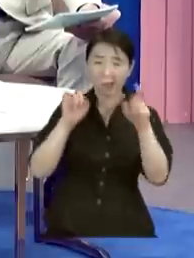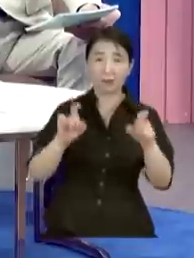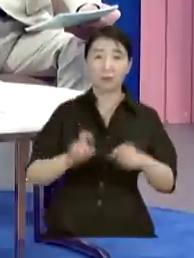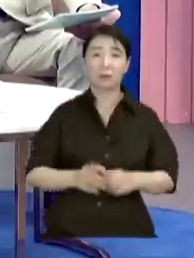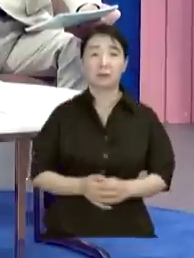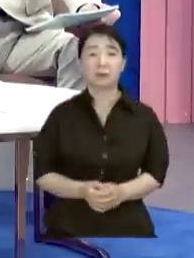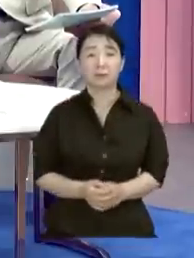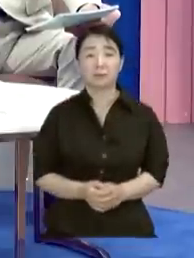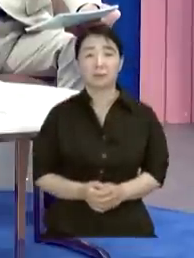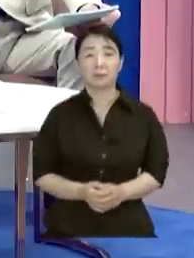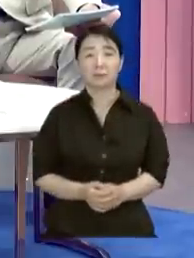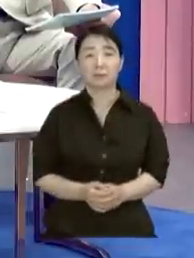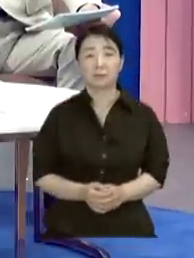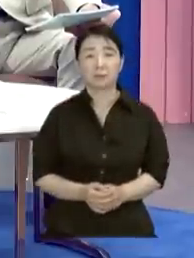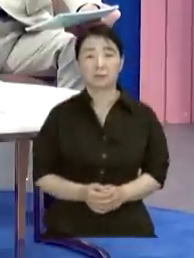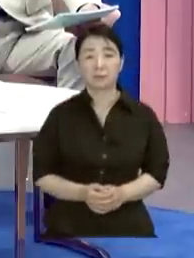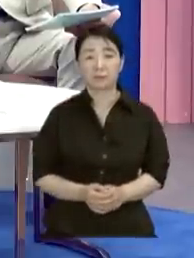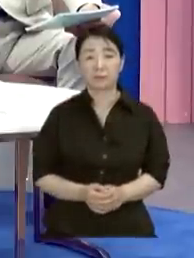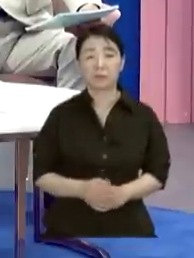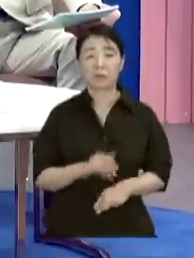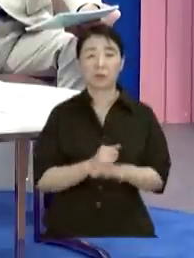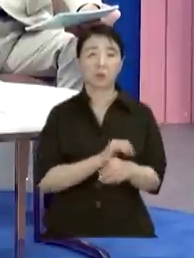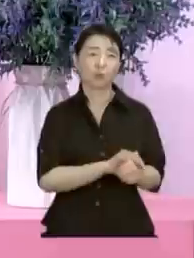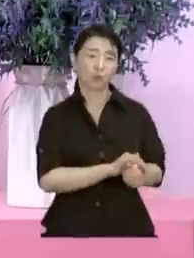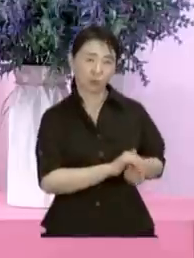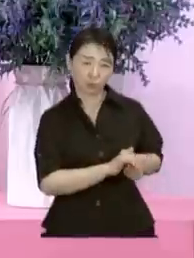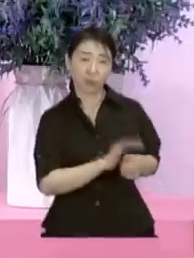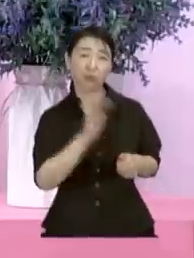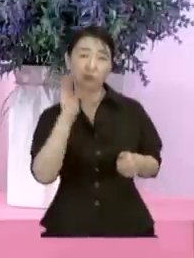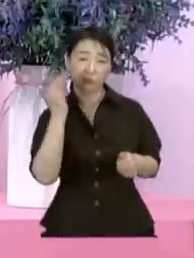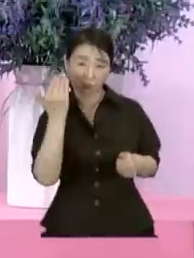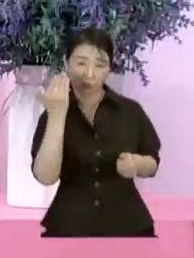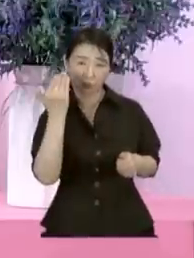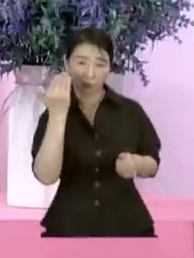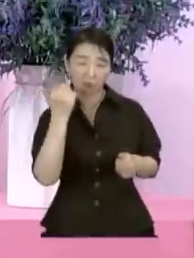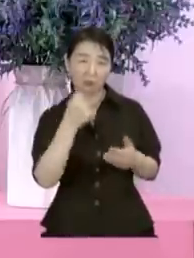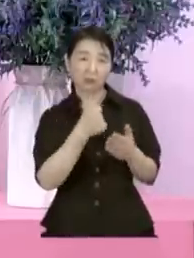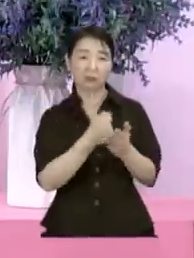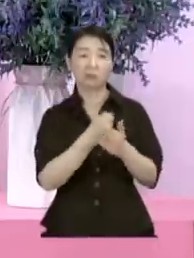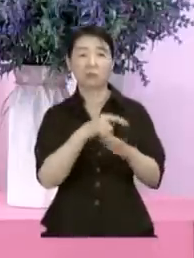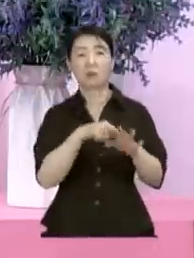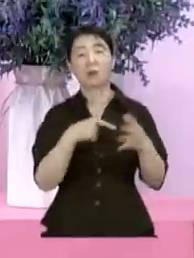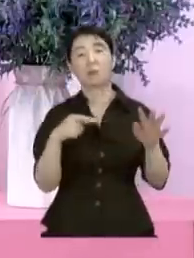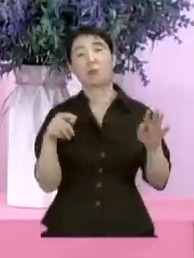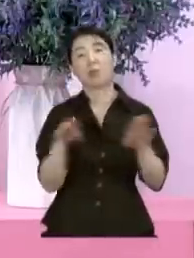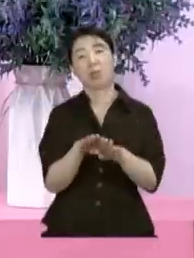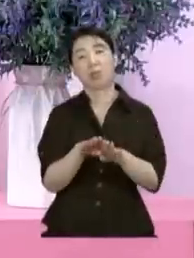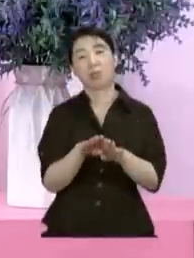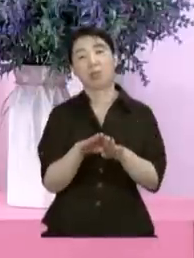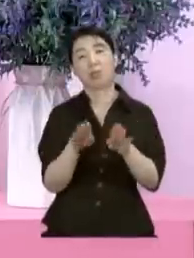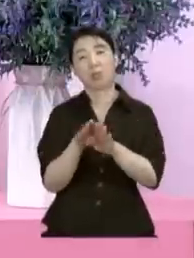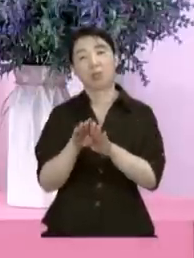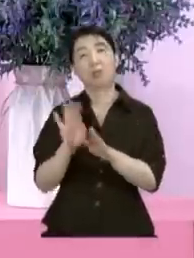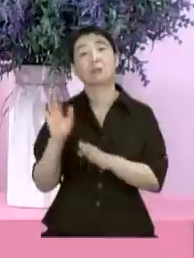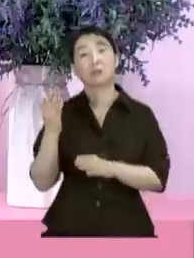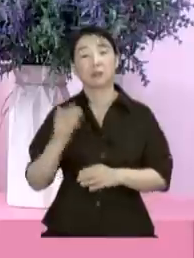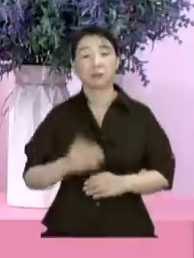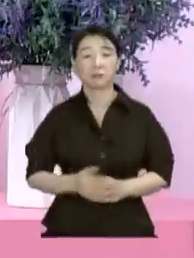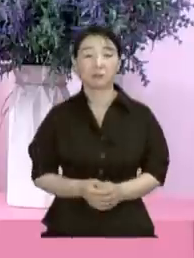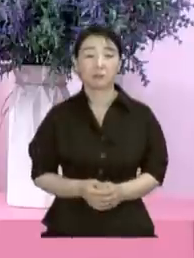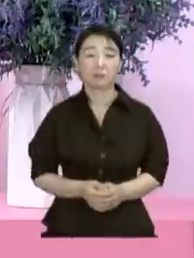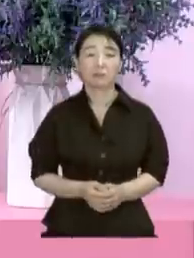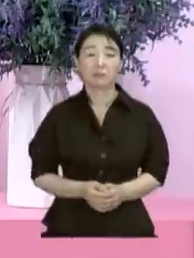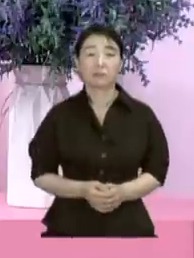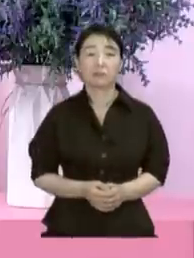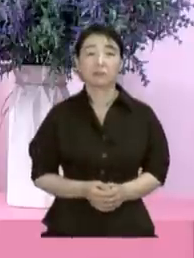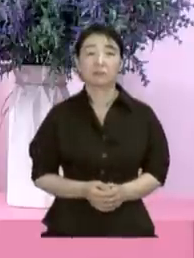보니까 이분들이 이제 위축이 되고 그렇게 되면서 좀 마음도 위축돼. 더 마음도 더 이렇게 브로큰